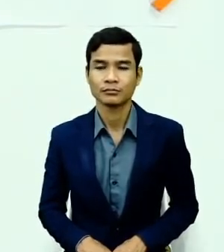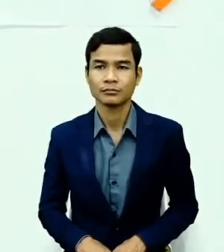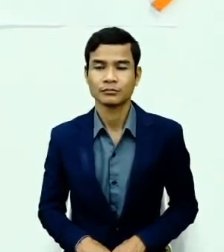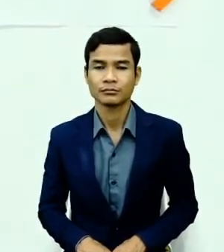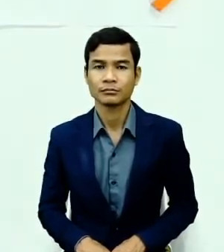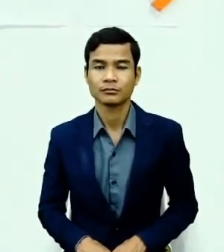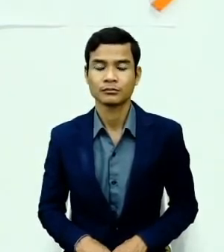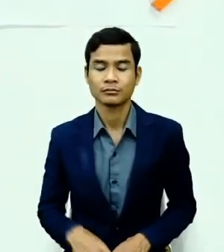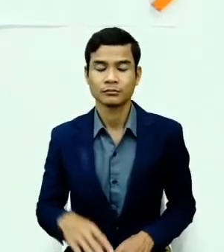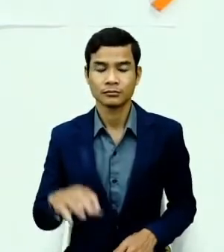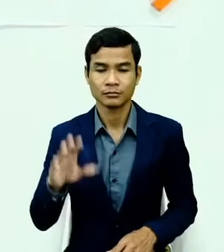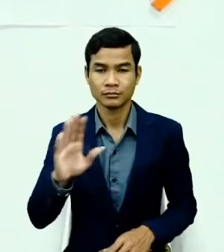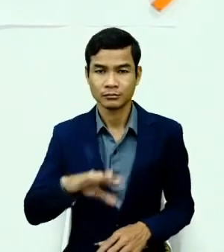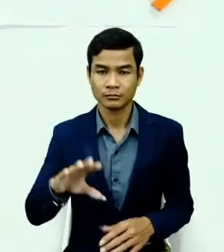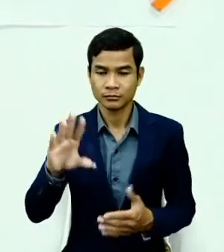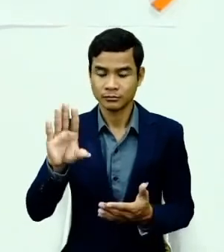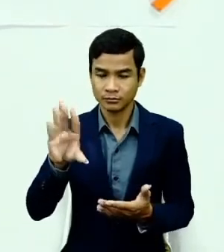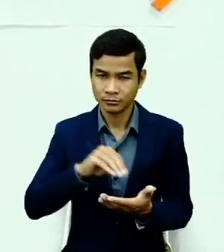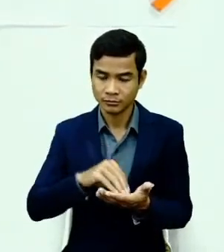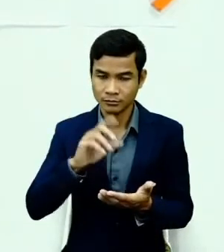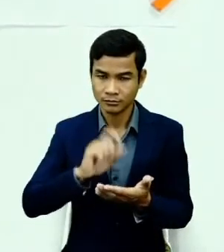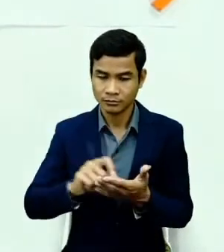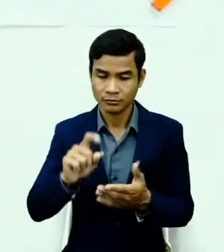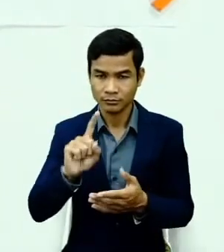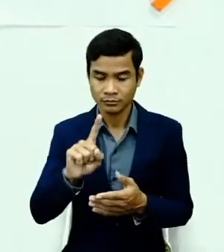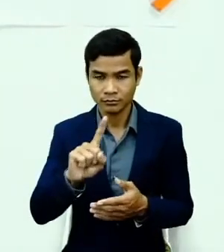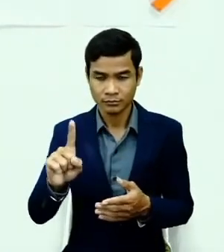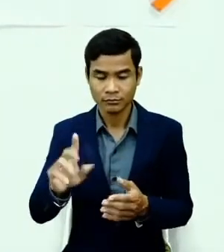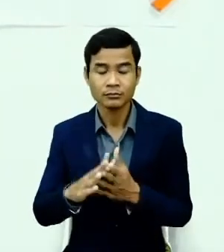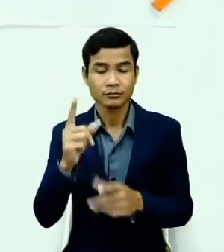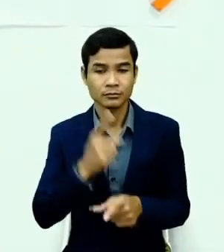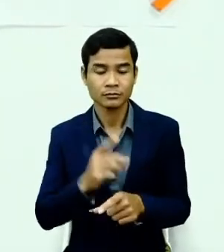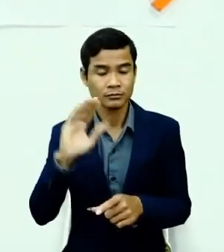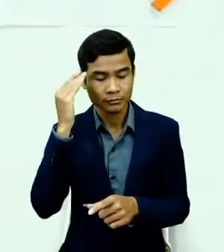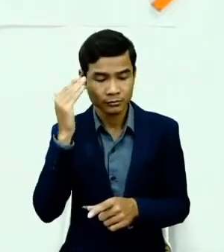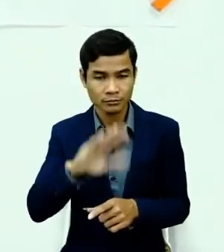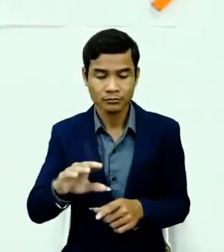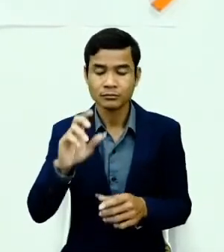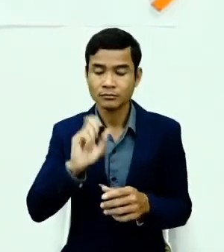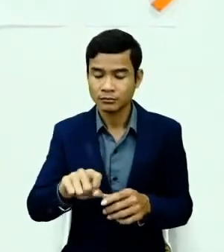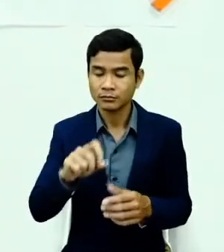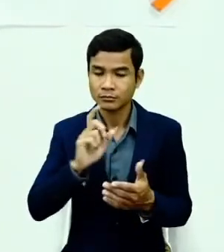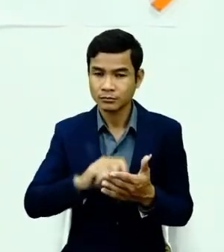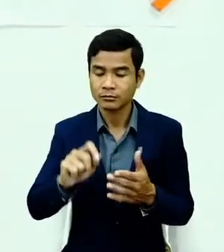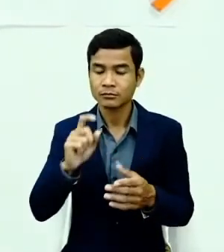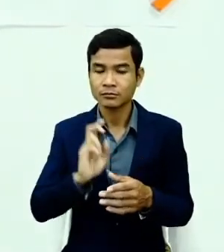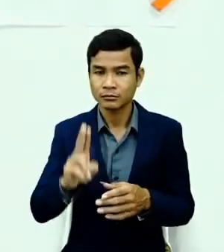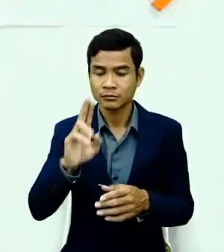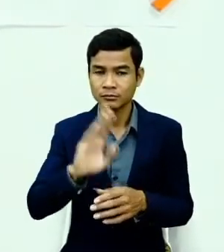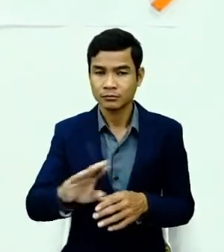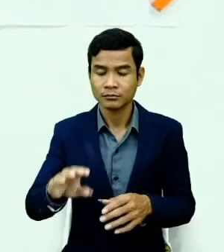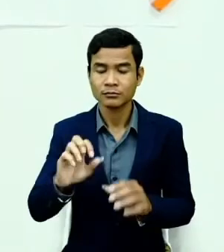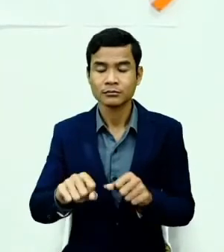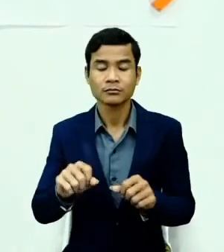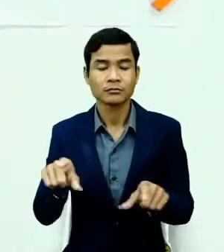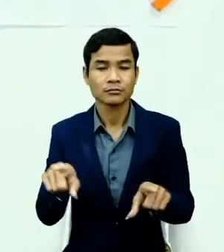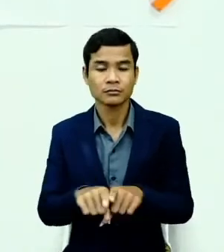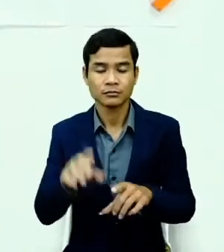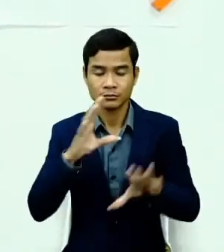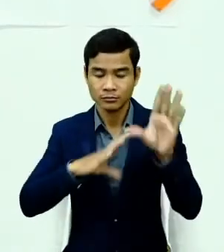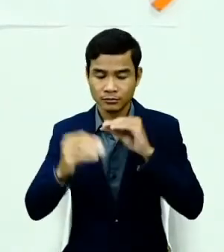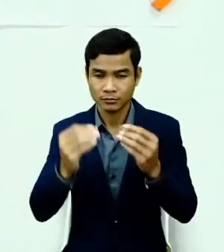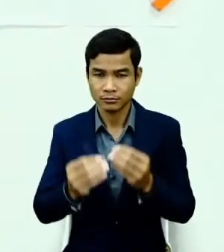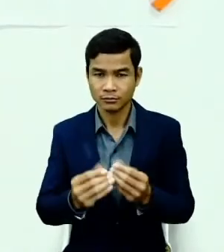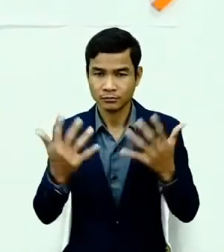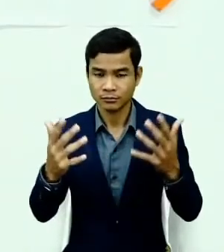ចាកូនសរសេរមួយមួយឲ្យត្រឹមត្រូវដូចអ្នកគ្រូសង្ឃឹមថាកូនប្រកាសជាចេះសរសេរស្ទាត់ហើយលឿនណាគឺយើងបានរៀនច្រើនហើយអញ្ចឹង